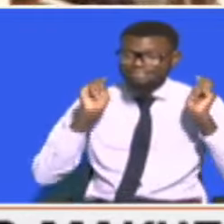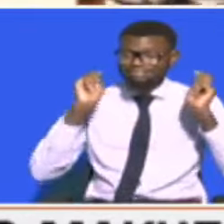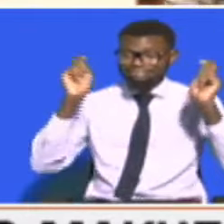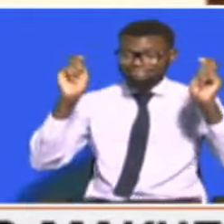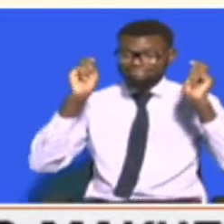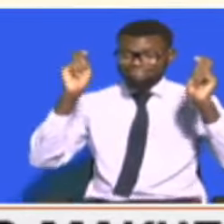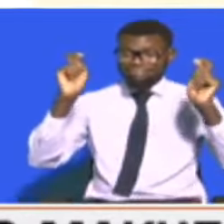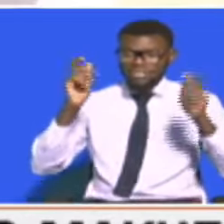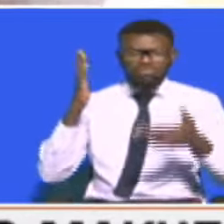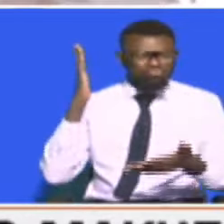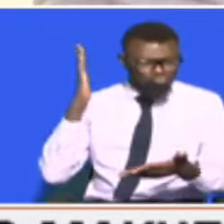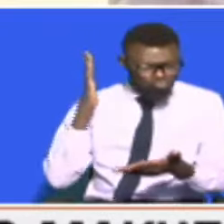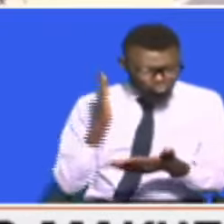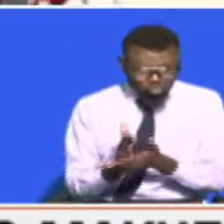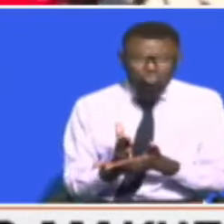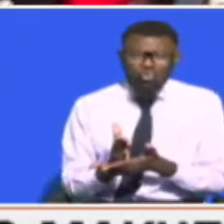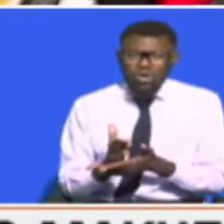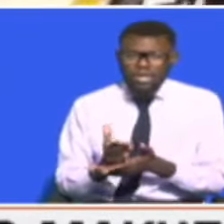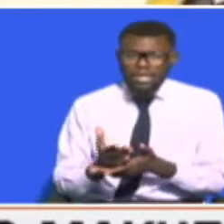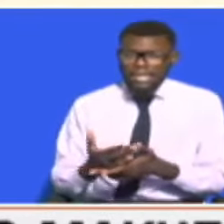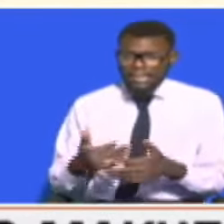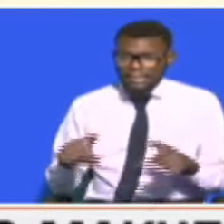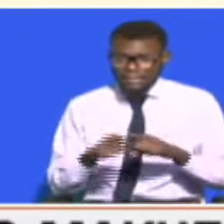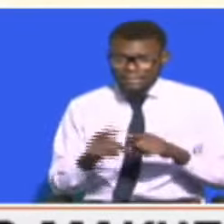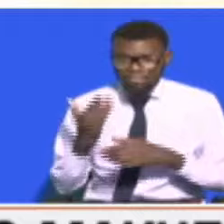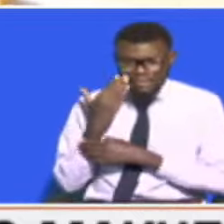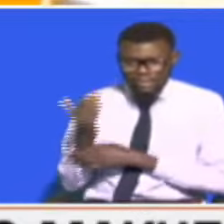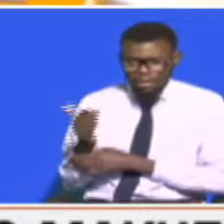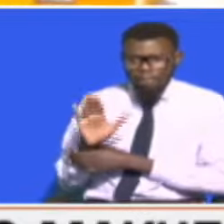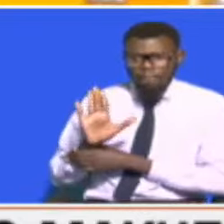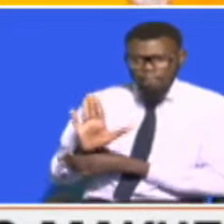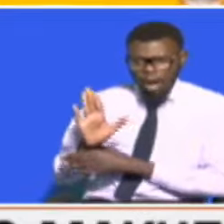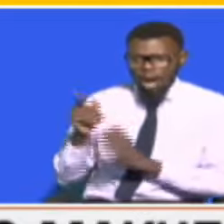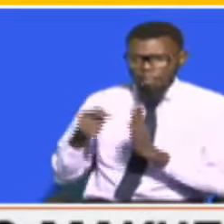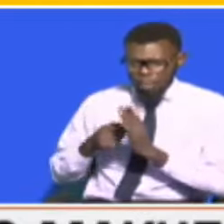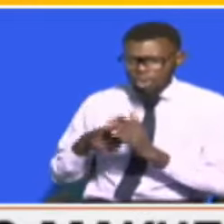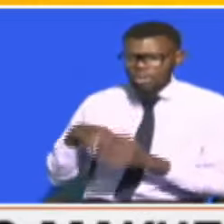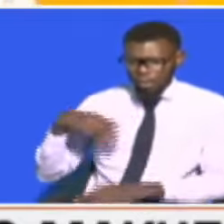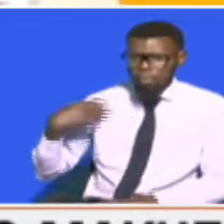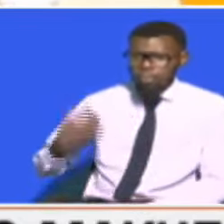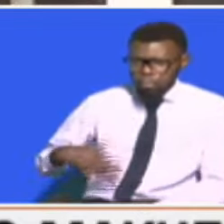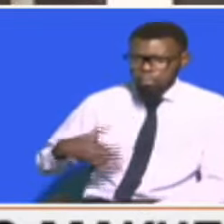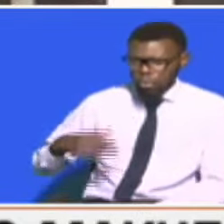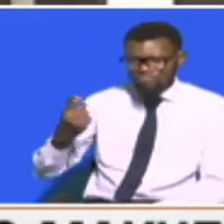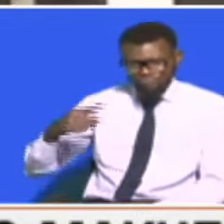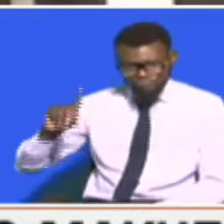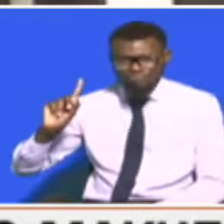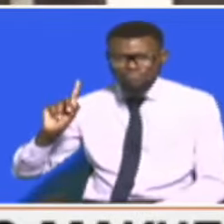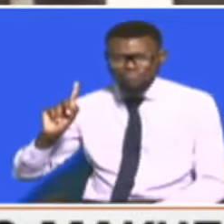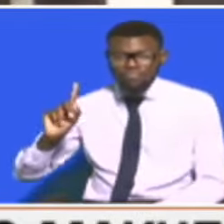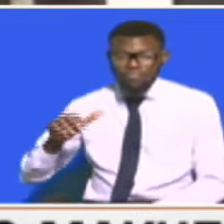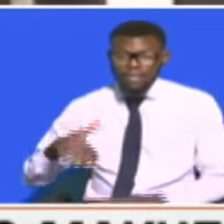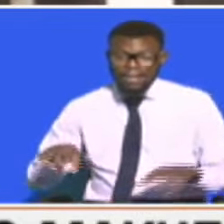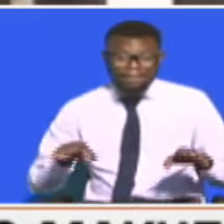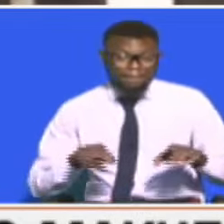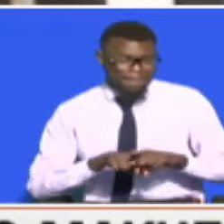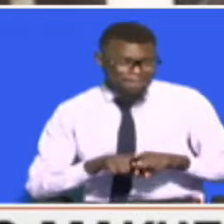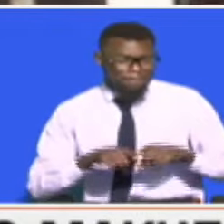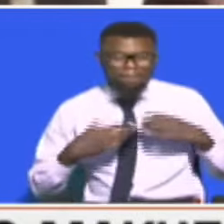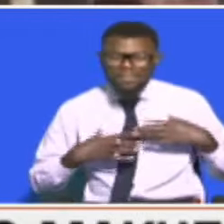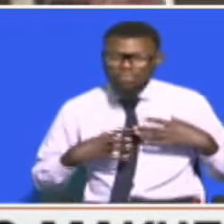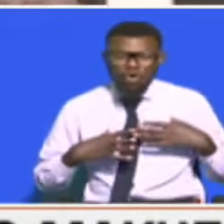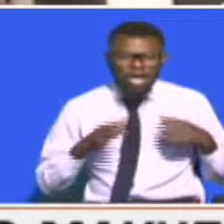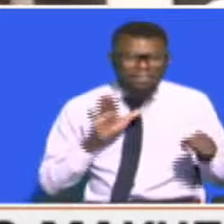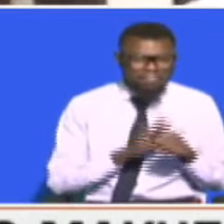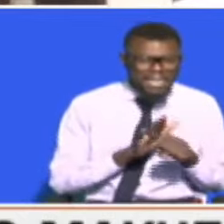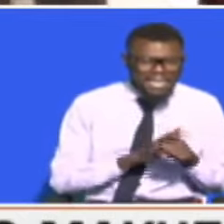tukiangalia kweli kwa uwazi na ndani kabisa, tunaona ile kitu wanaongea ni kitu ambao ni kitu inafaa kufuatiliwa. Kuna watu wengi wanaopora mali ya